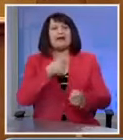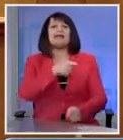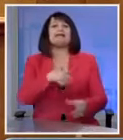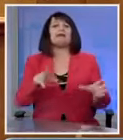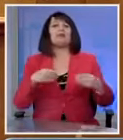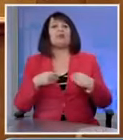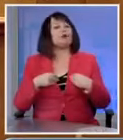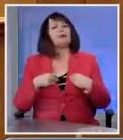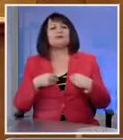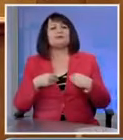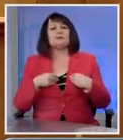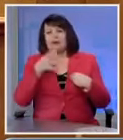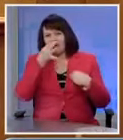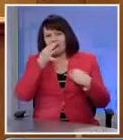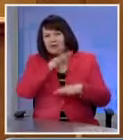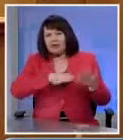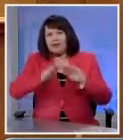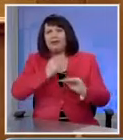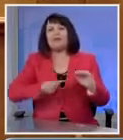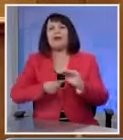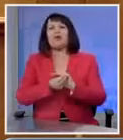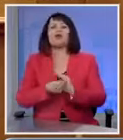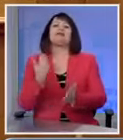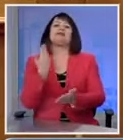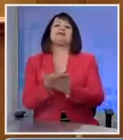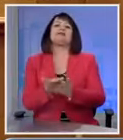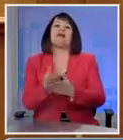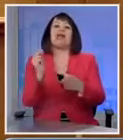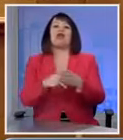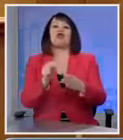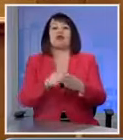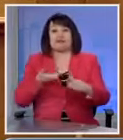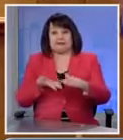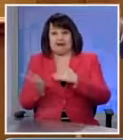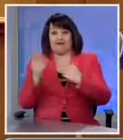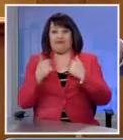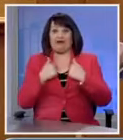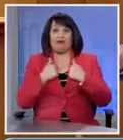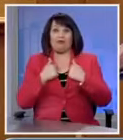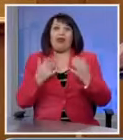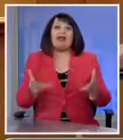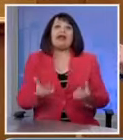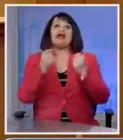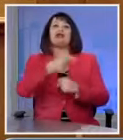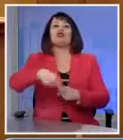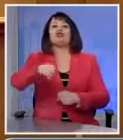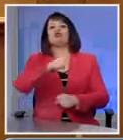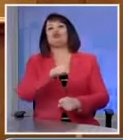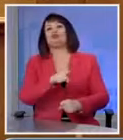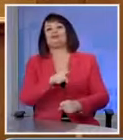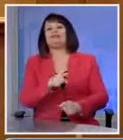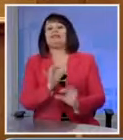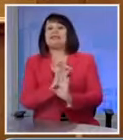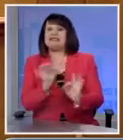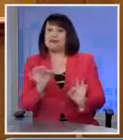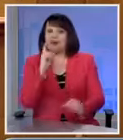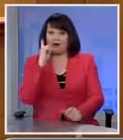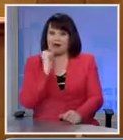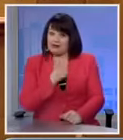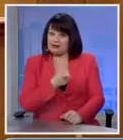αίτημα της διαπλοκής για νέες εκλογές. Να φύγουμε εμείς για να γλιτώσουν εκείνοι. Να είστε βέβαιος όμως,